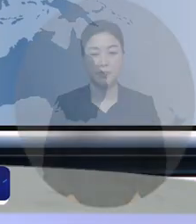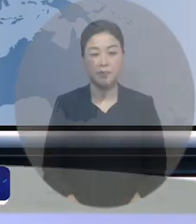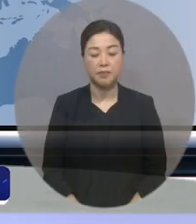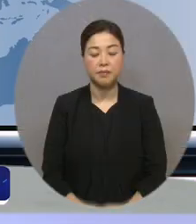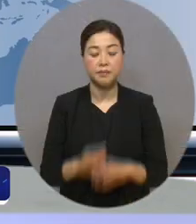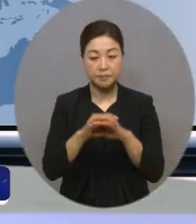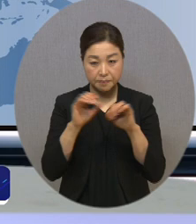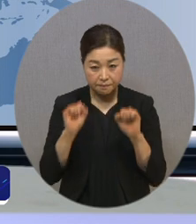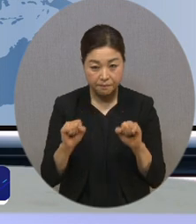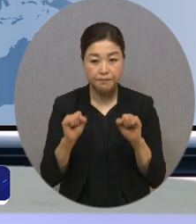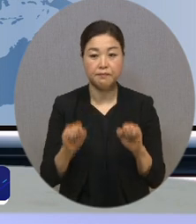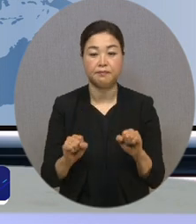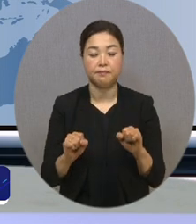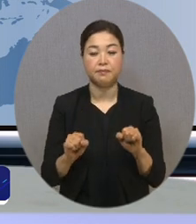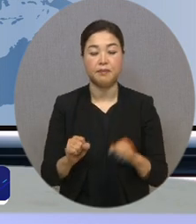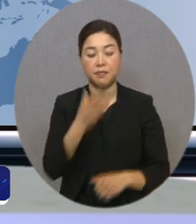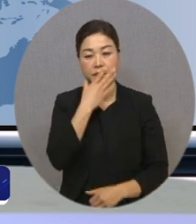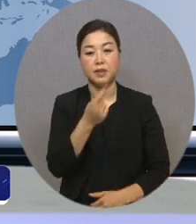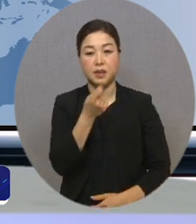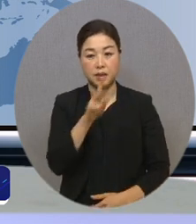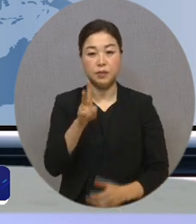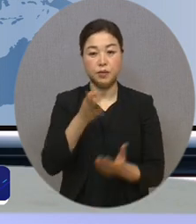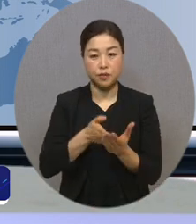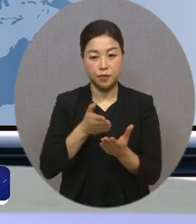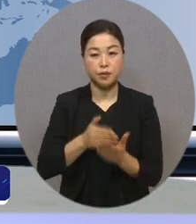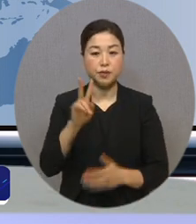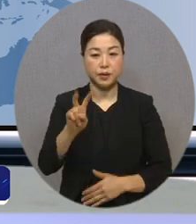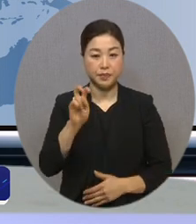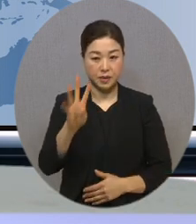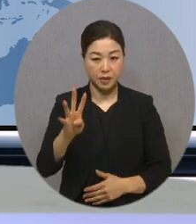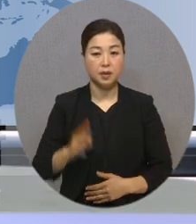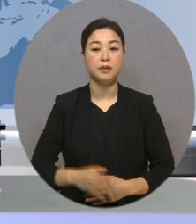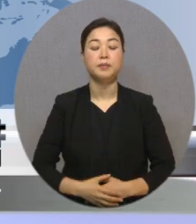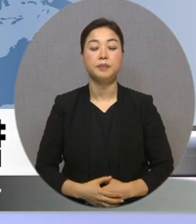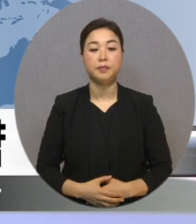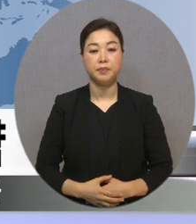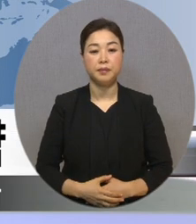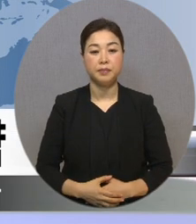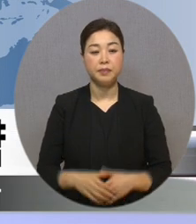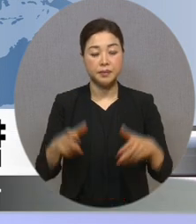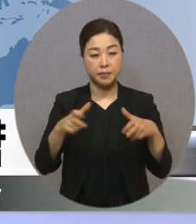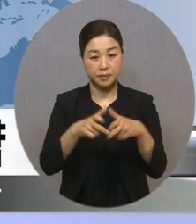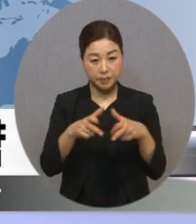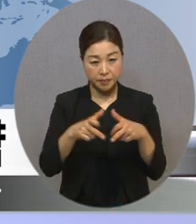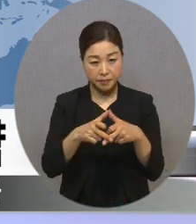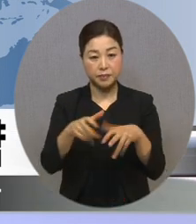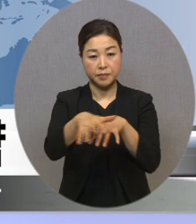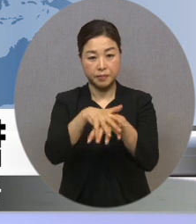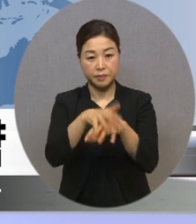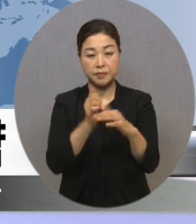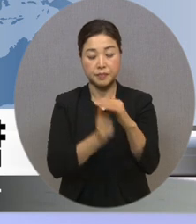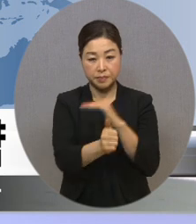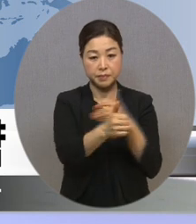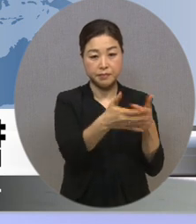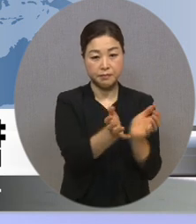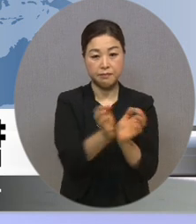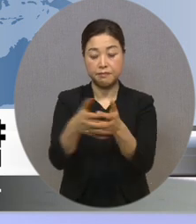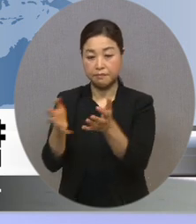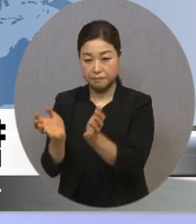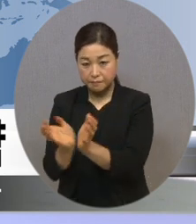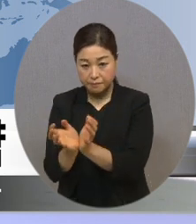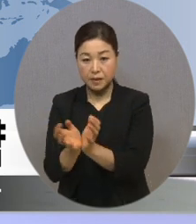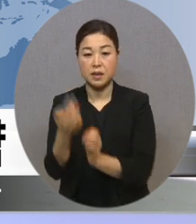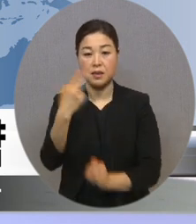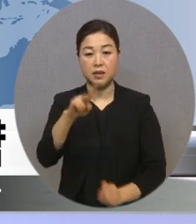시청자 여러분 안녕하십니까? WBC 복지TV 뉴스24입니다. 장애계를 대표하는 두 단체가 새해 시작을